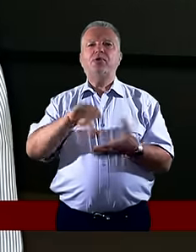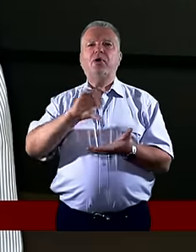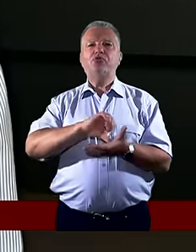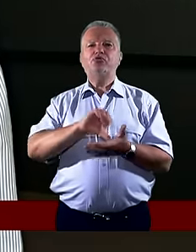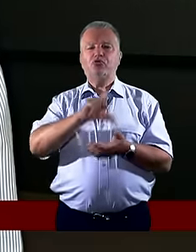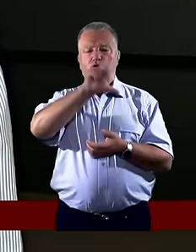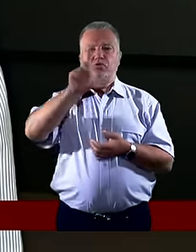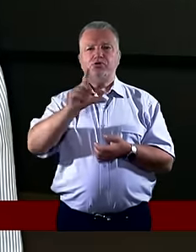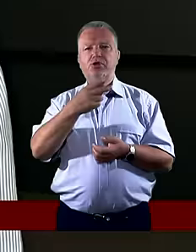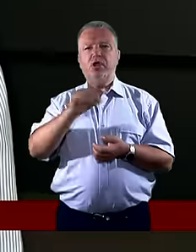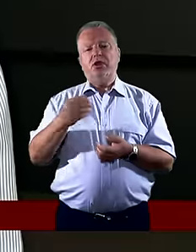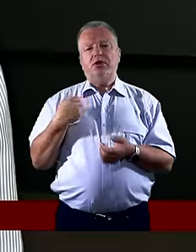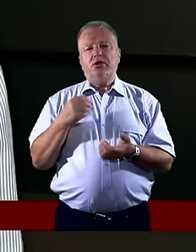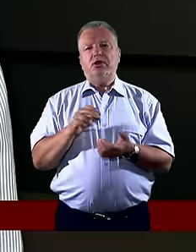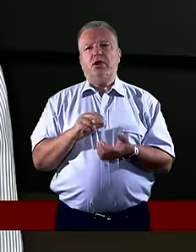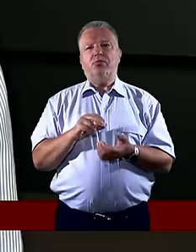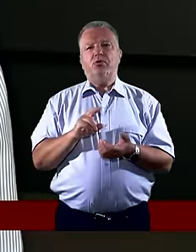prowadził życia pustelnika.